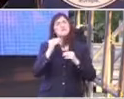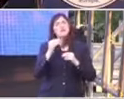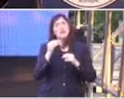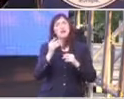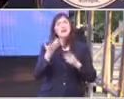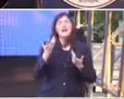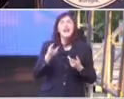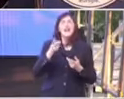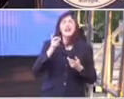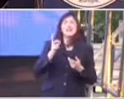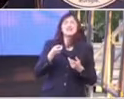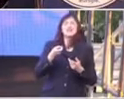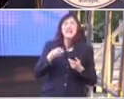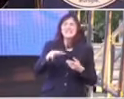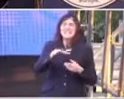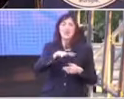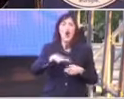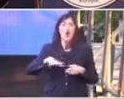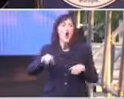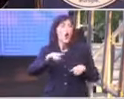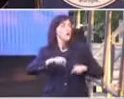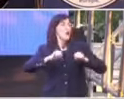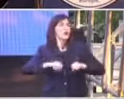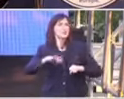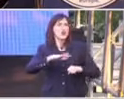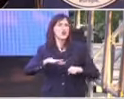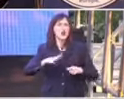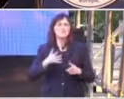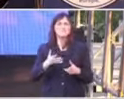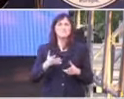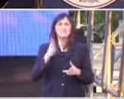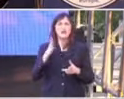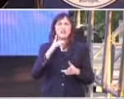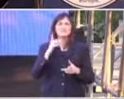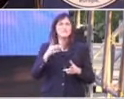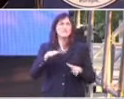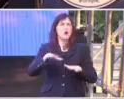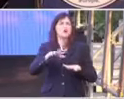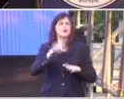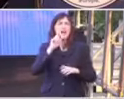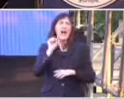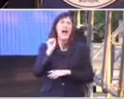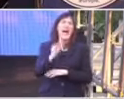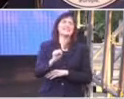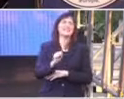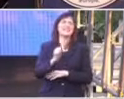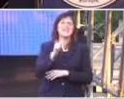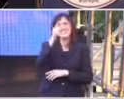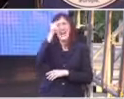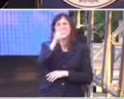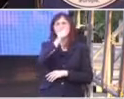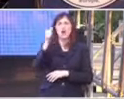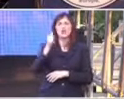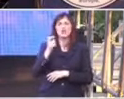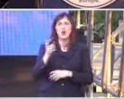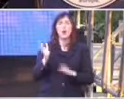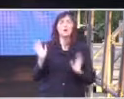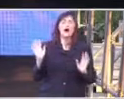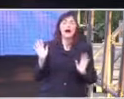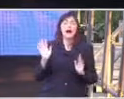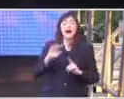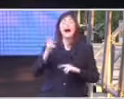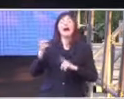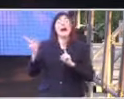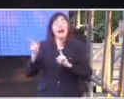erano un po' troppo anti cattolici per i miei gusti E lui è partito dicendo tutte le ragioni per cui io non avevo letto